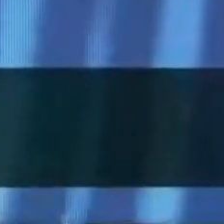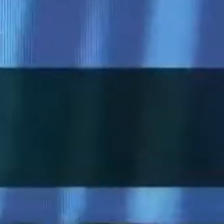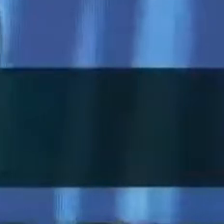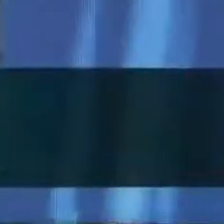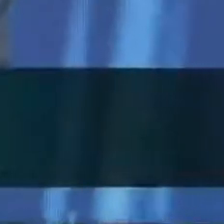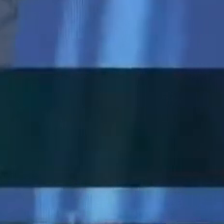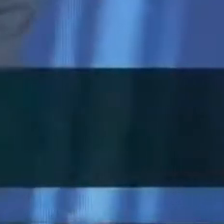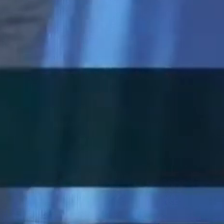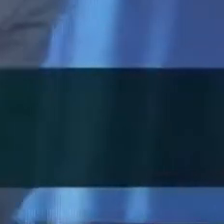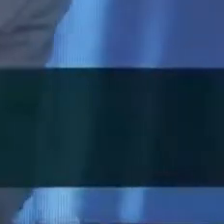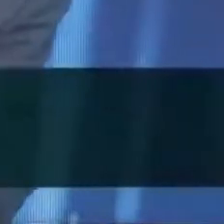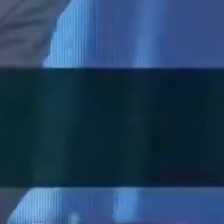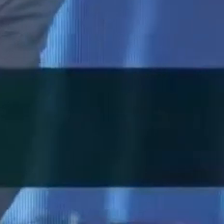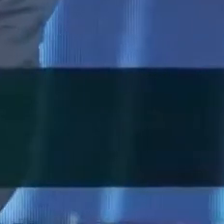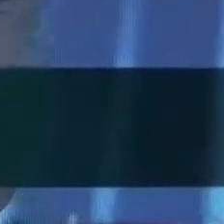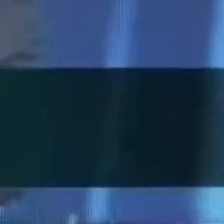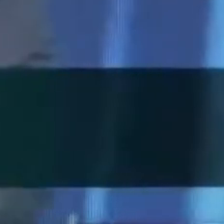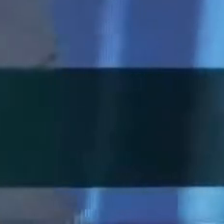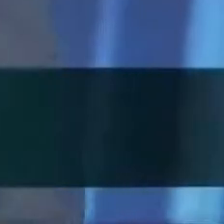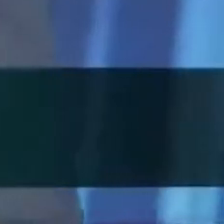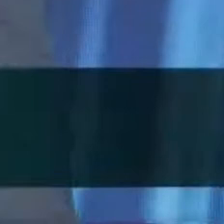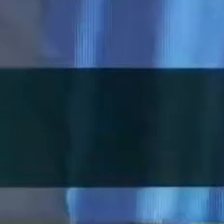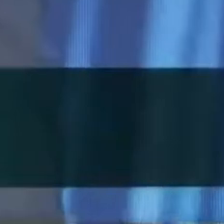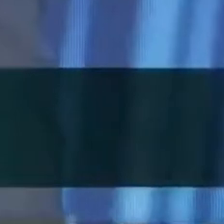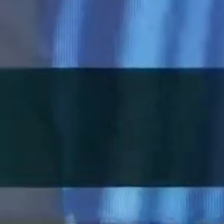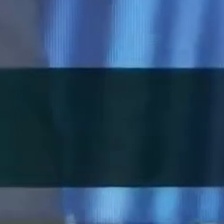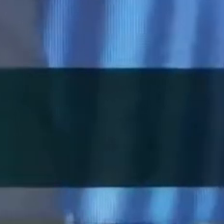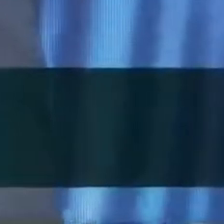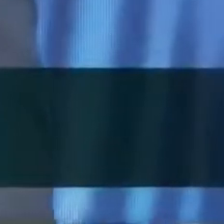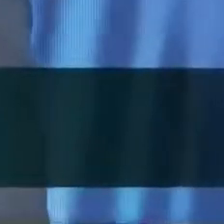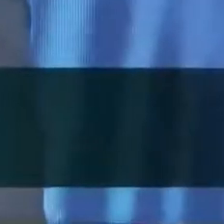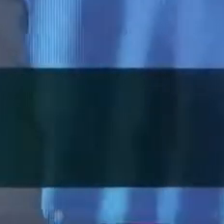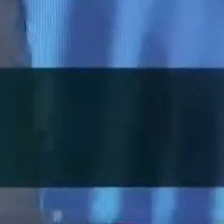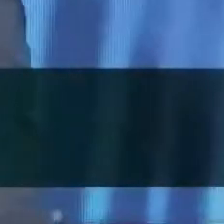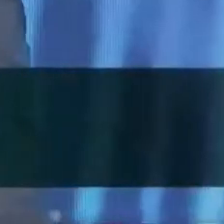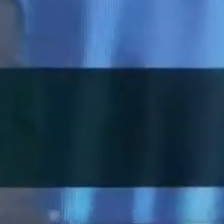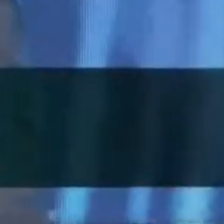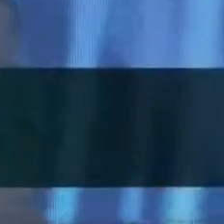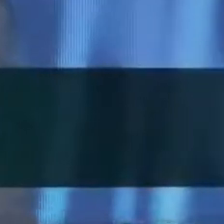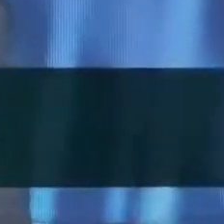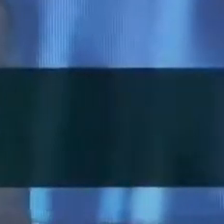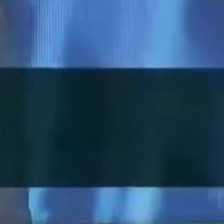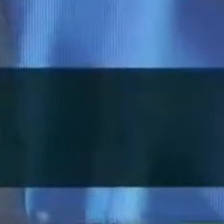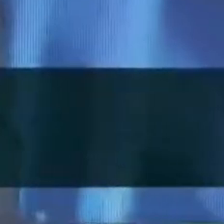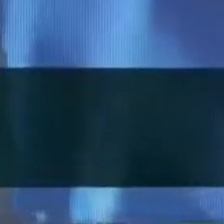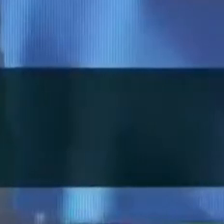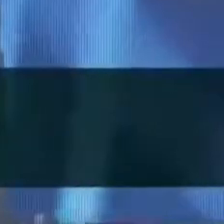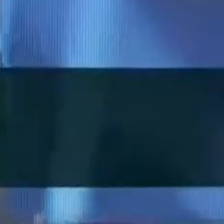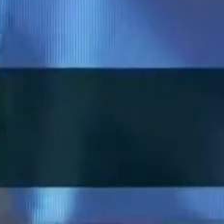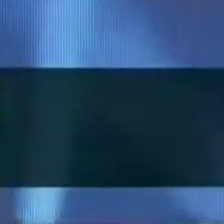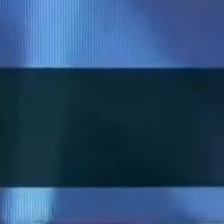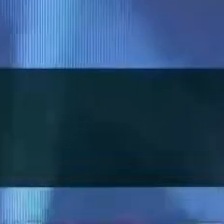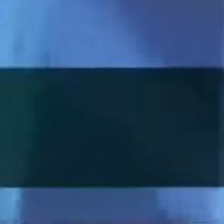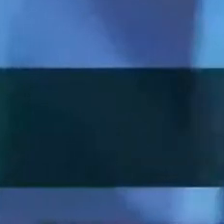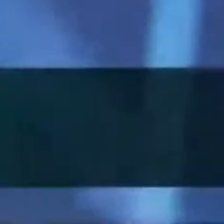Et conduis-les dans un pays où coule, pas seulement d'eau, mais là où coule le lait